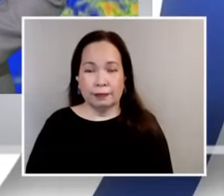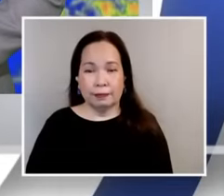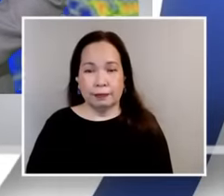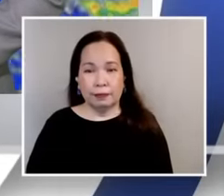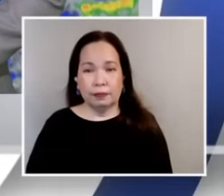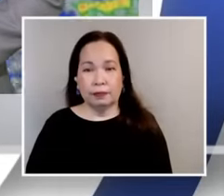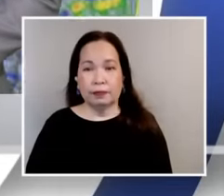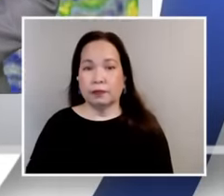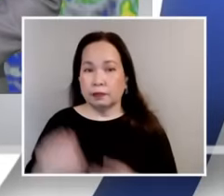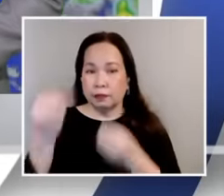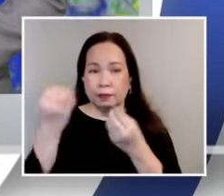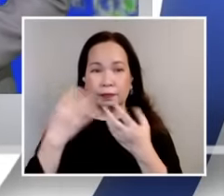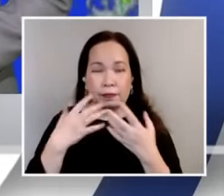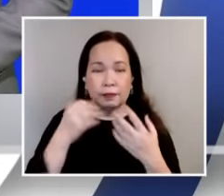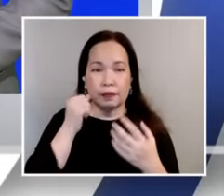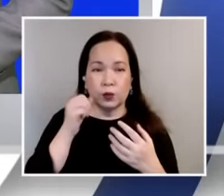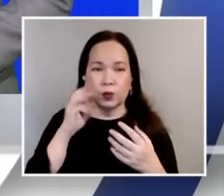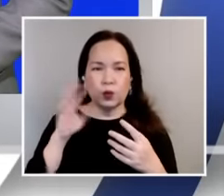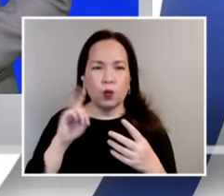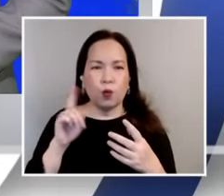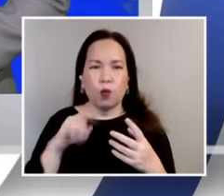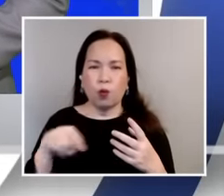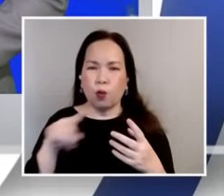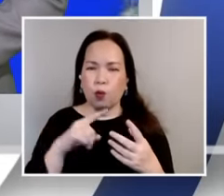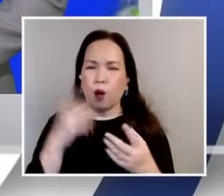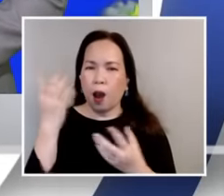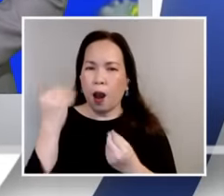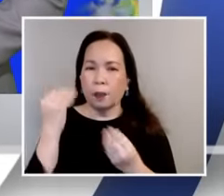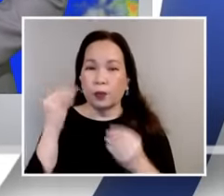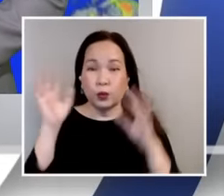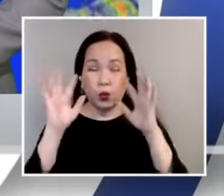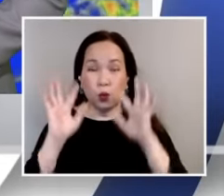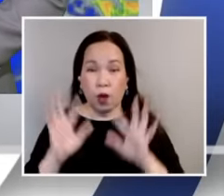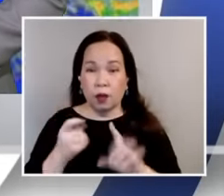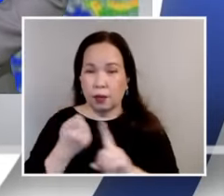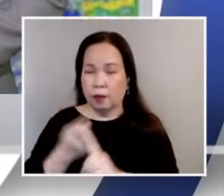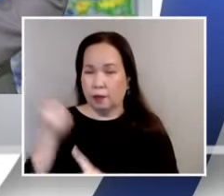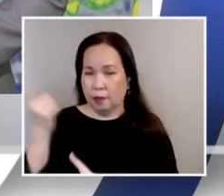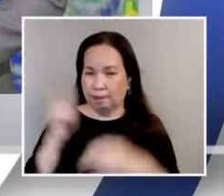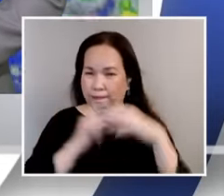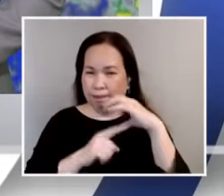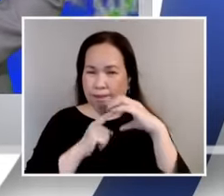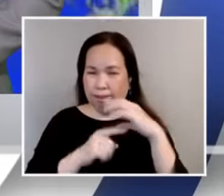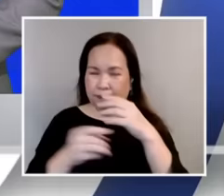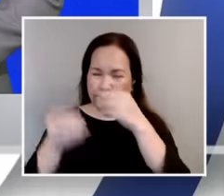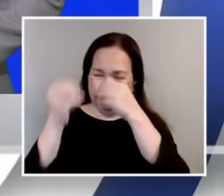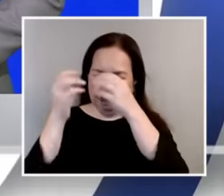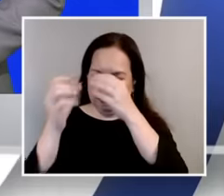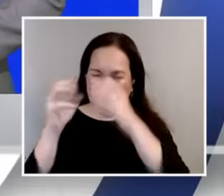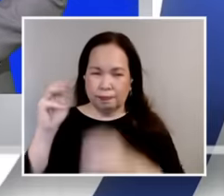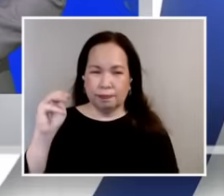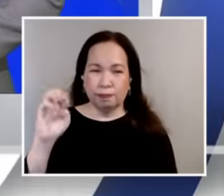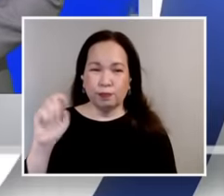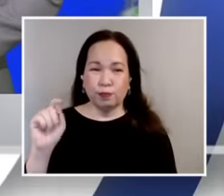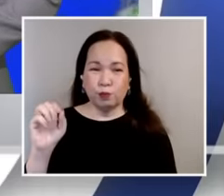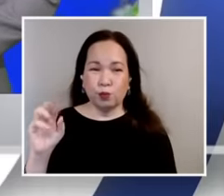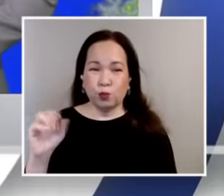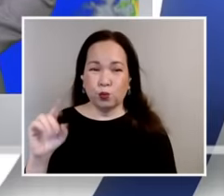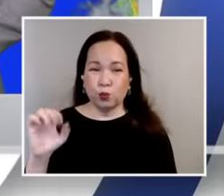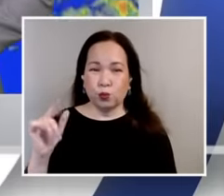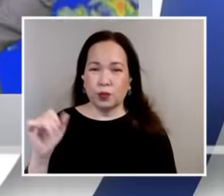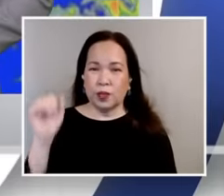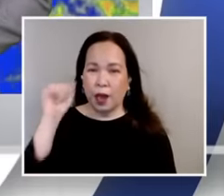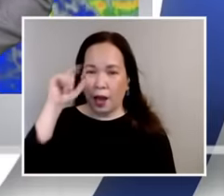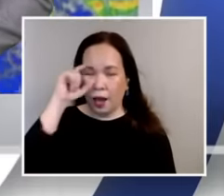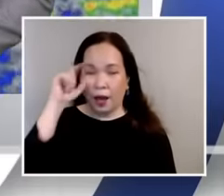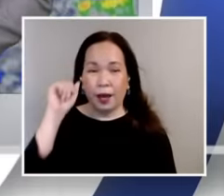Alamin muna natin ang magiging lagay po ng panahon mula kay ABS-CBN resident meteorologist Ariel Rojas. Ariel, lalong-lalo na